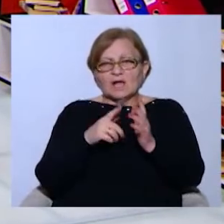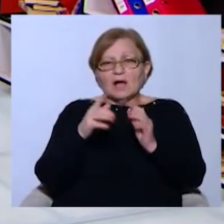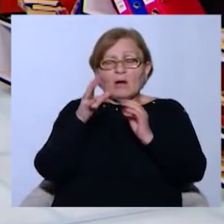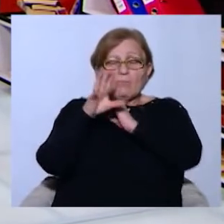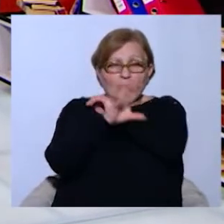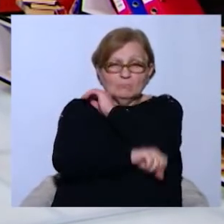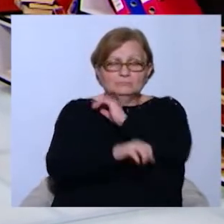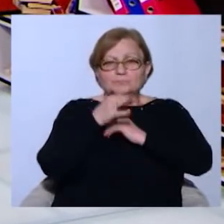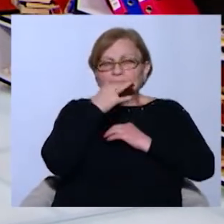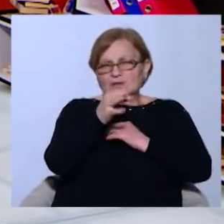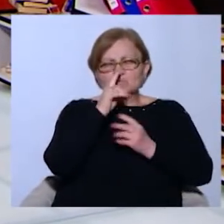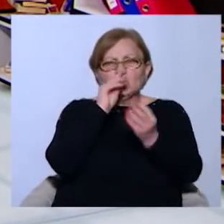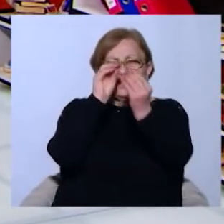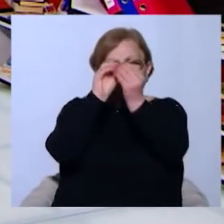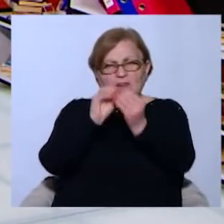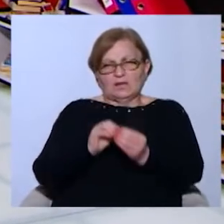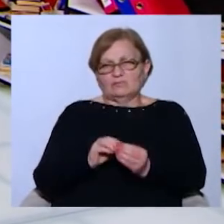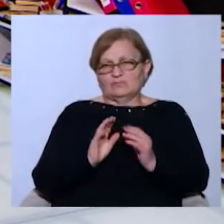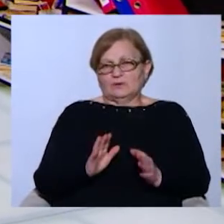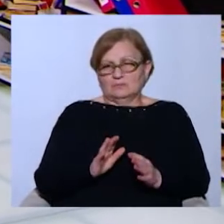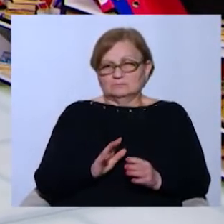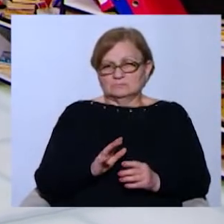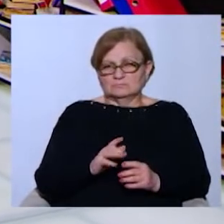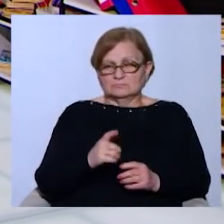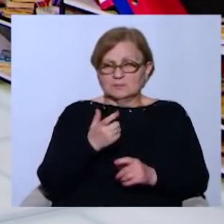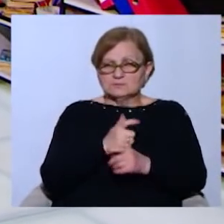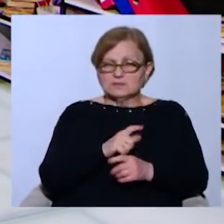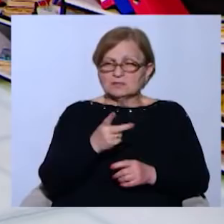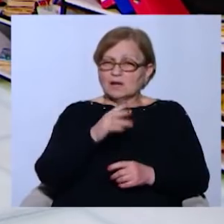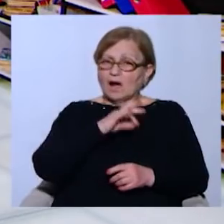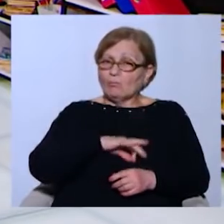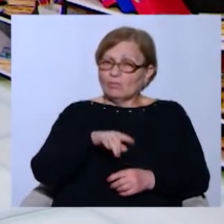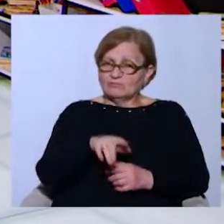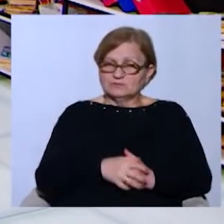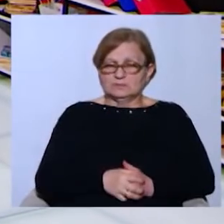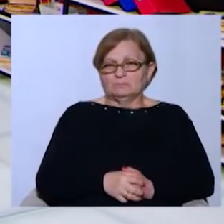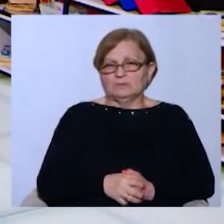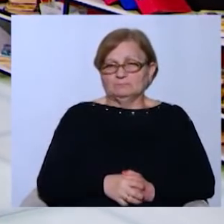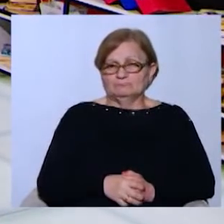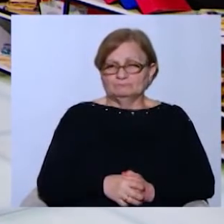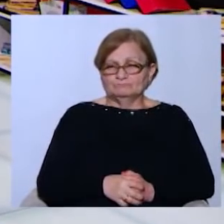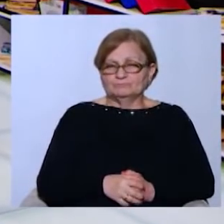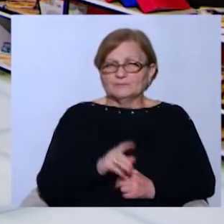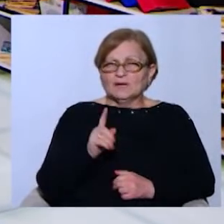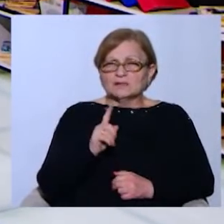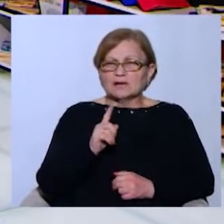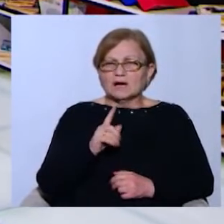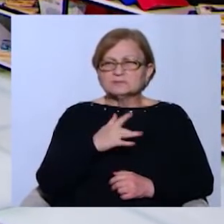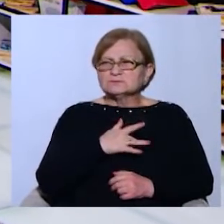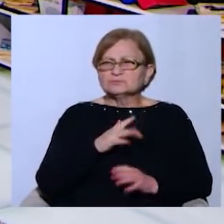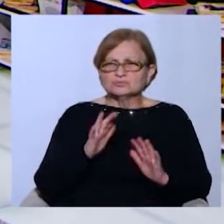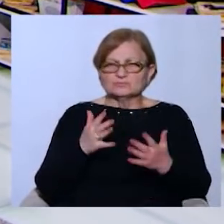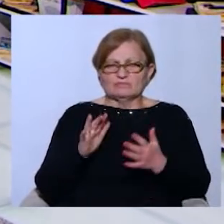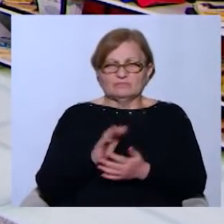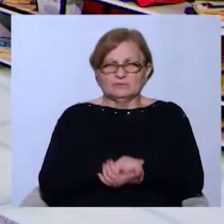და იგივეს ვიღებ. ეს ძალიან შეიძლება გამოგვადგეს ჩვენ რაღაც კონკრეტულ შემთხვევებში.